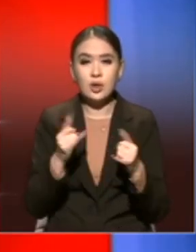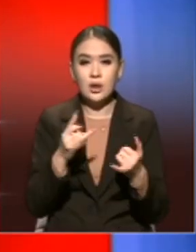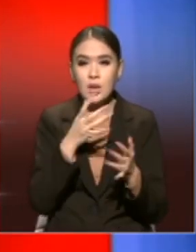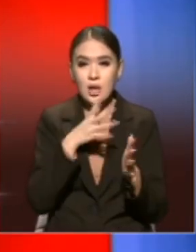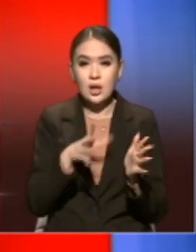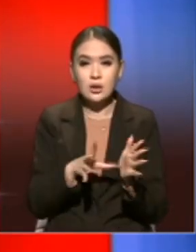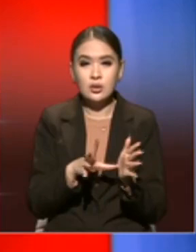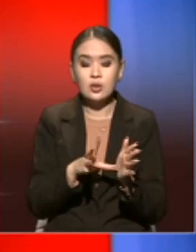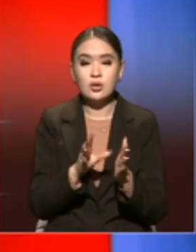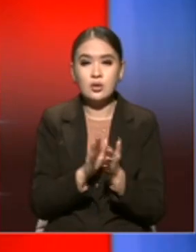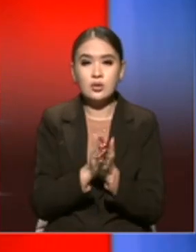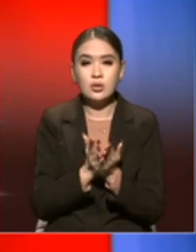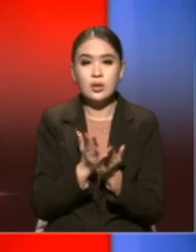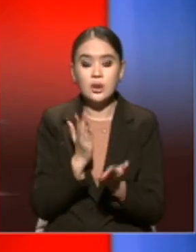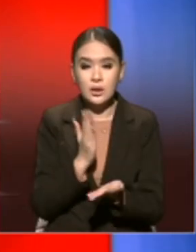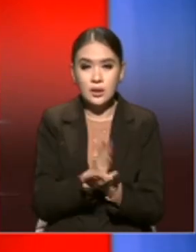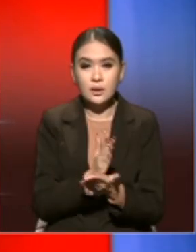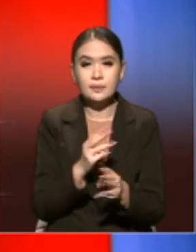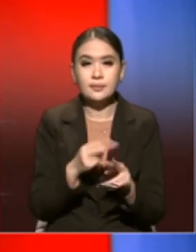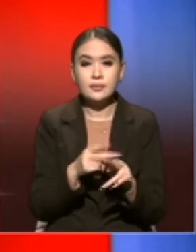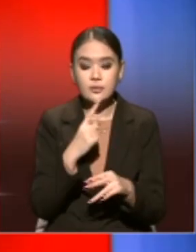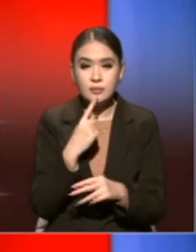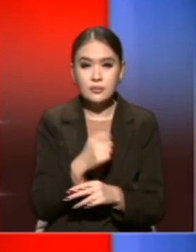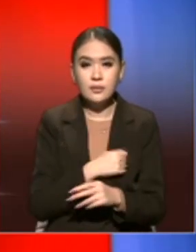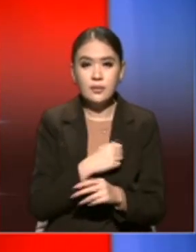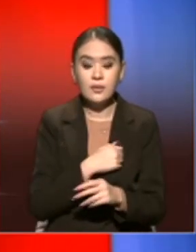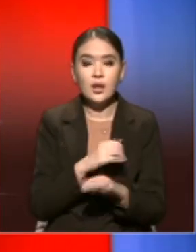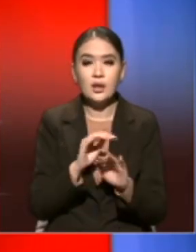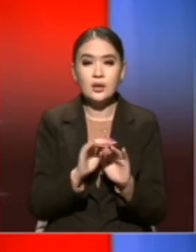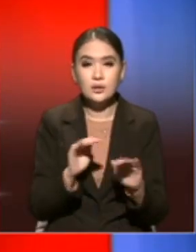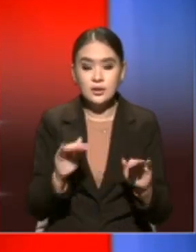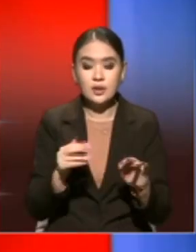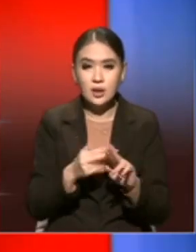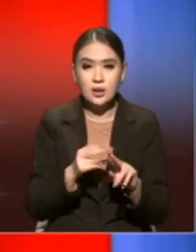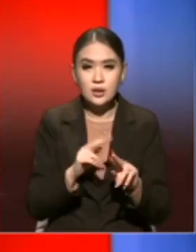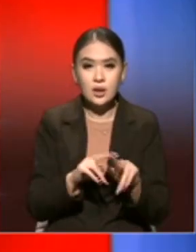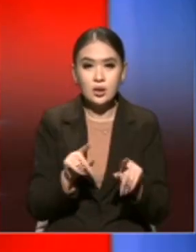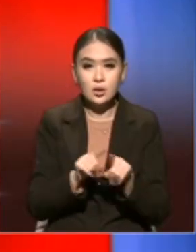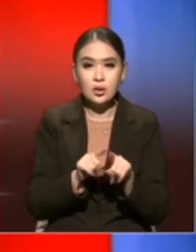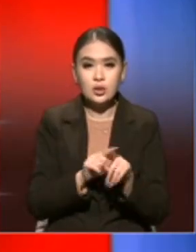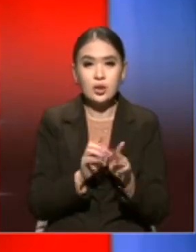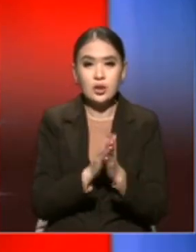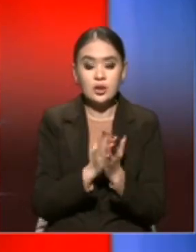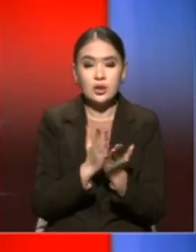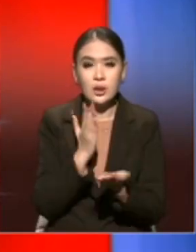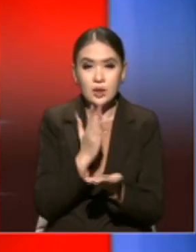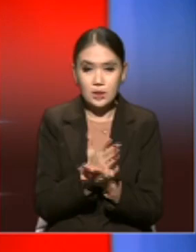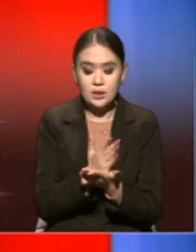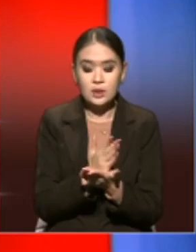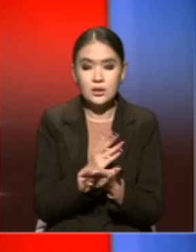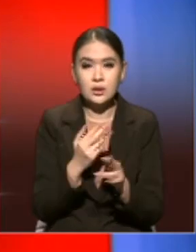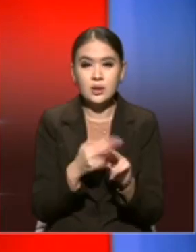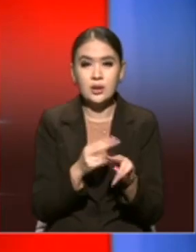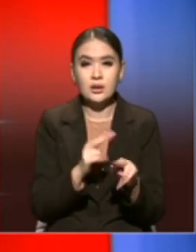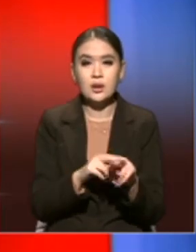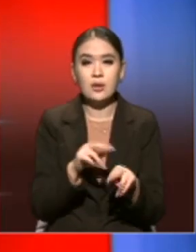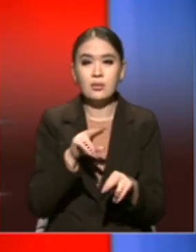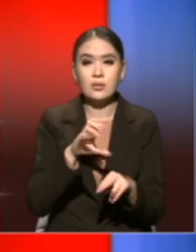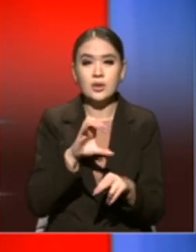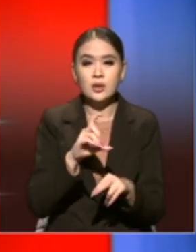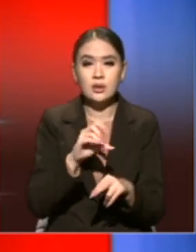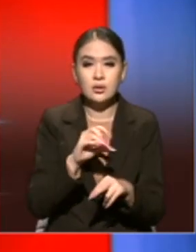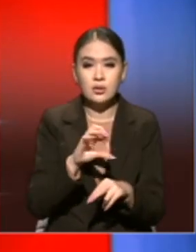бар. Сондай біздің жастарымыздың, әскерге келген жастарымыздың күнделіктері болады. Сол күнделіктерде бұл жерде моральдық,